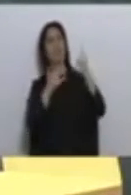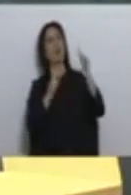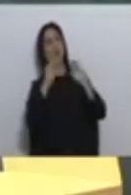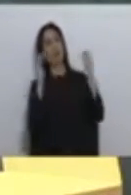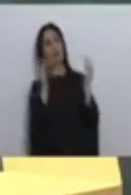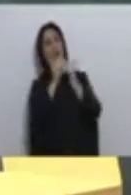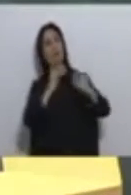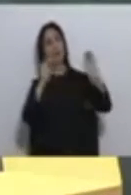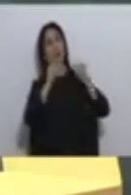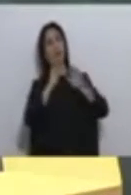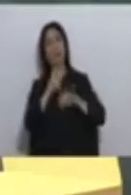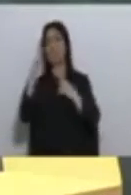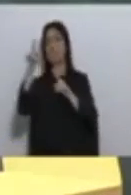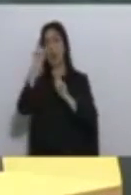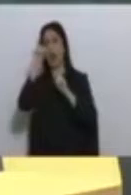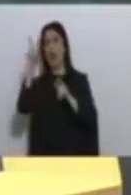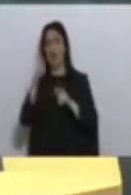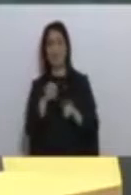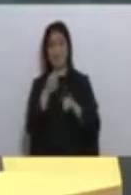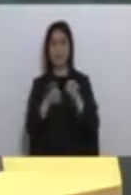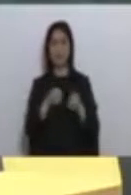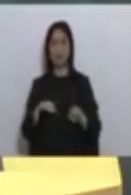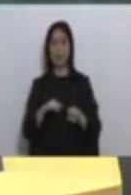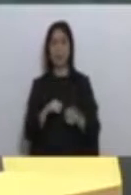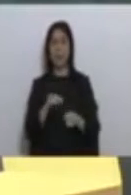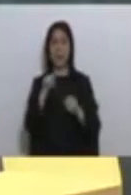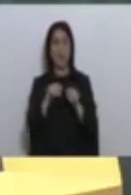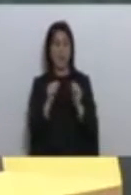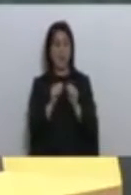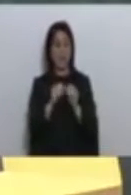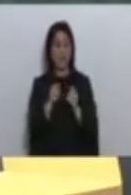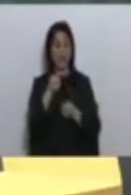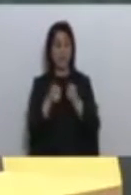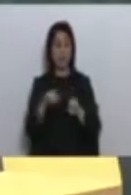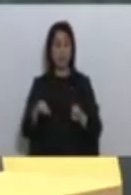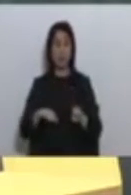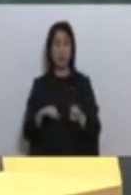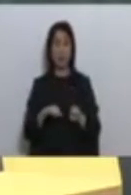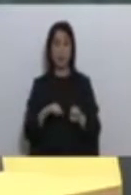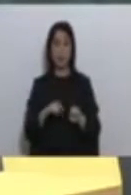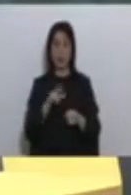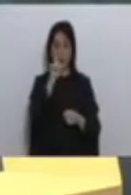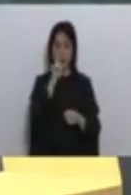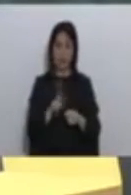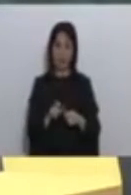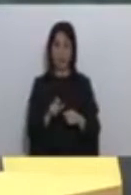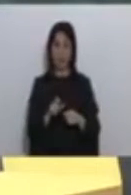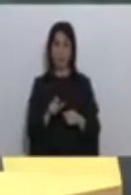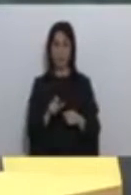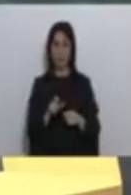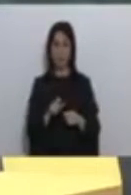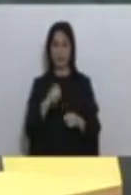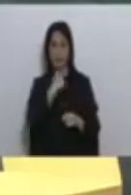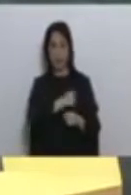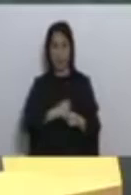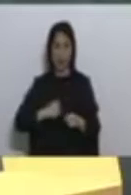და აღვიძებს ვიღაცას. მაგრამ იგივე წვრილმანი ხულიგნობა ადამიანი აგრესიას